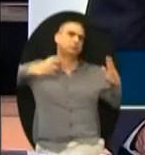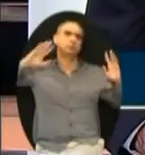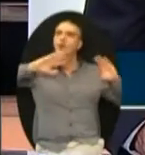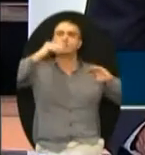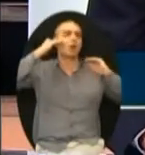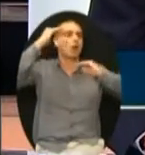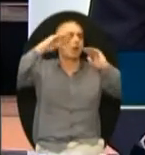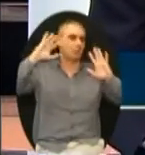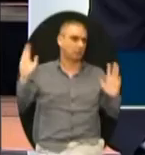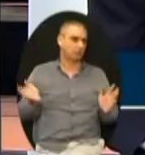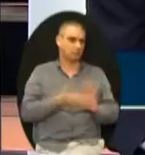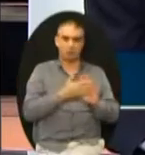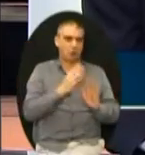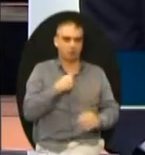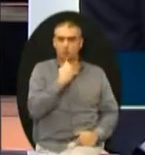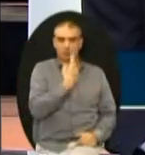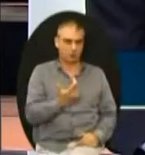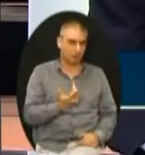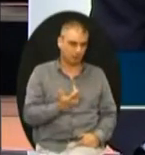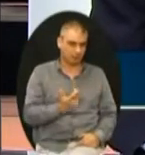רמה ובכל טיעון